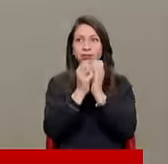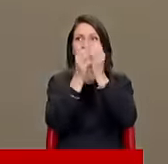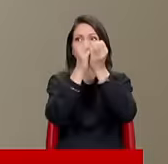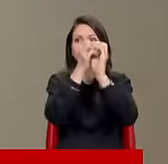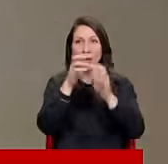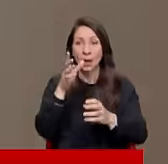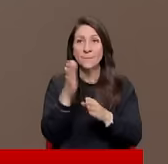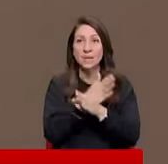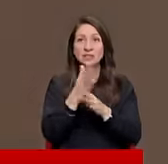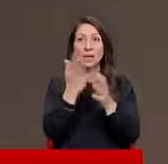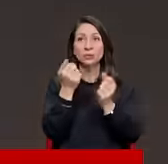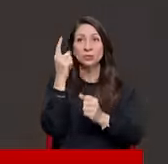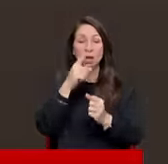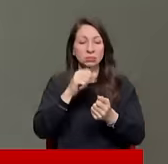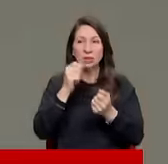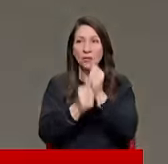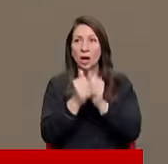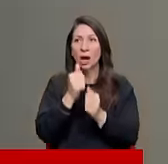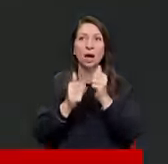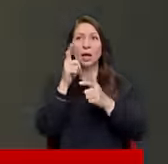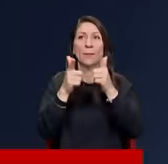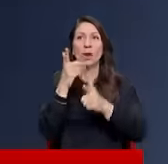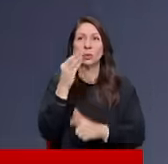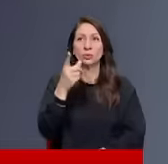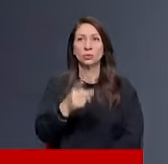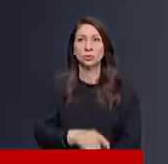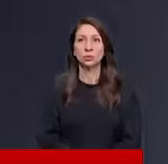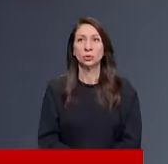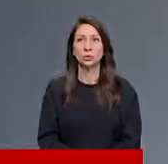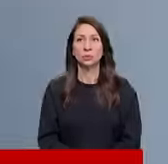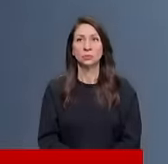girdi. Malzeme alımı nedeniyle çıkan kavga kameraya yansıdı.